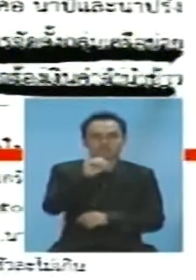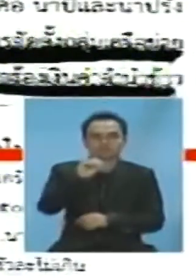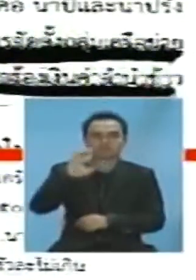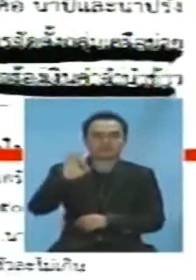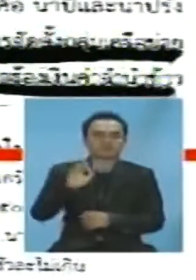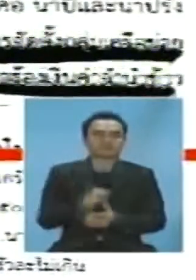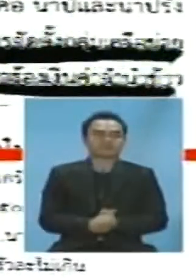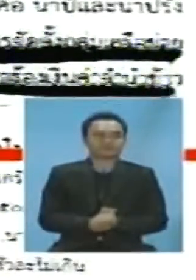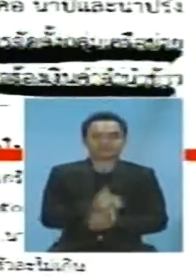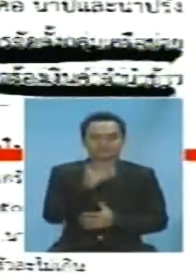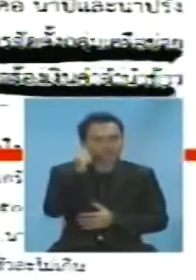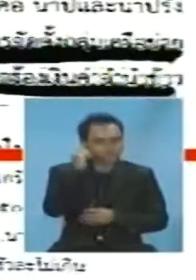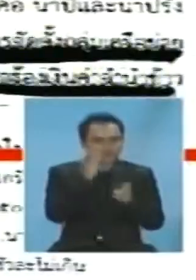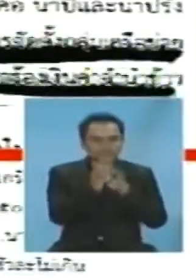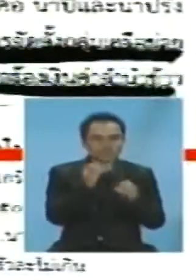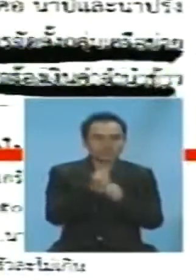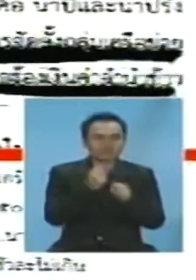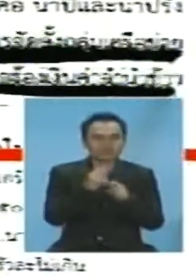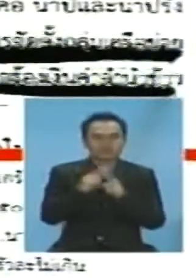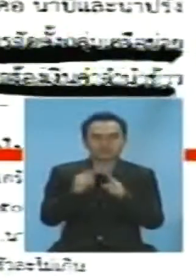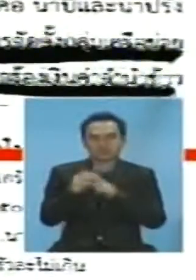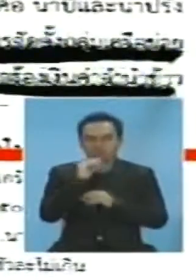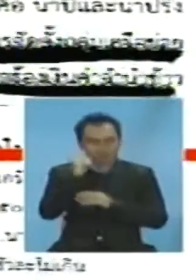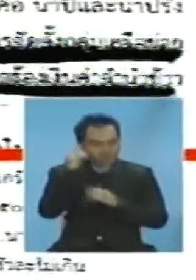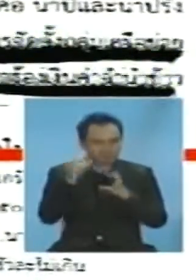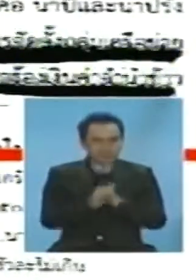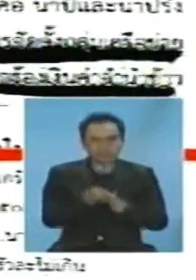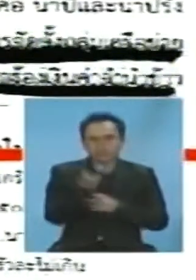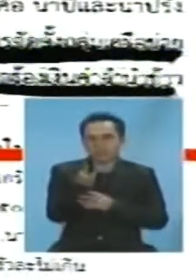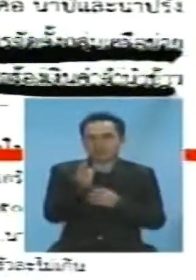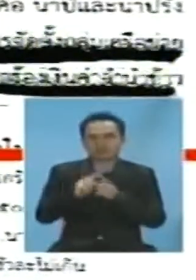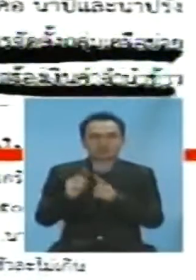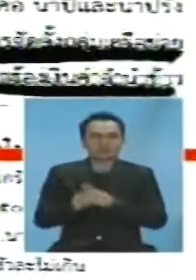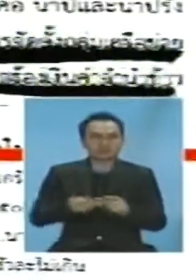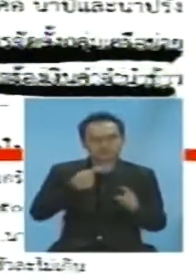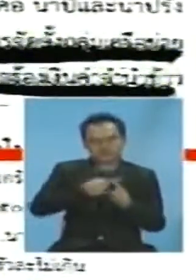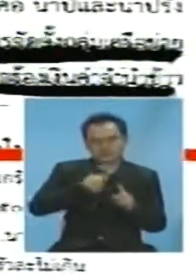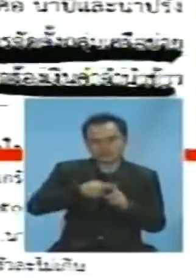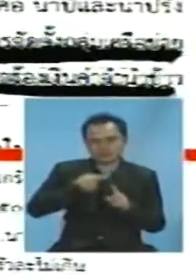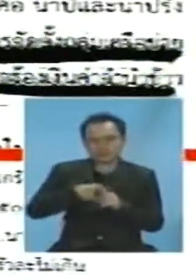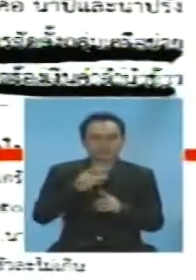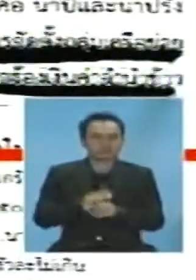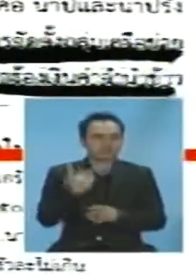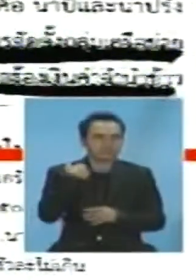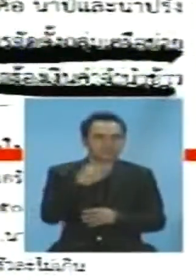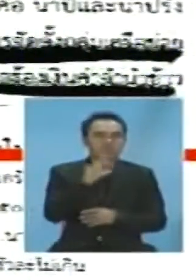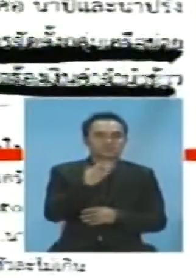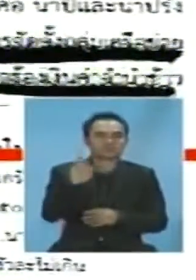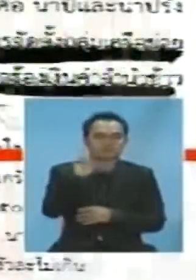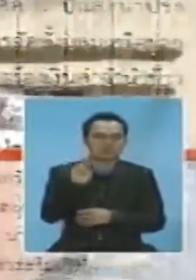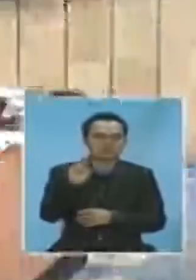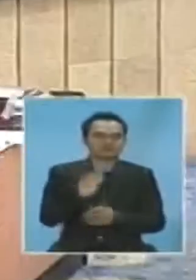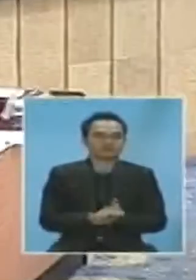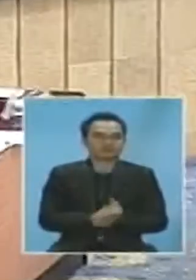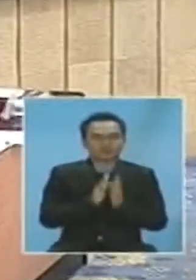2549และไม่มีนาของตนเองเป็นนาเช่าค่ะเพียงจำนวน50ไร่เท่านั้นส่วนพยานที่เหลื